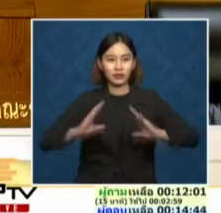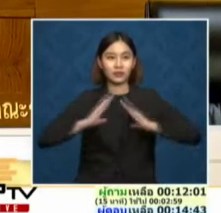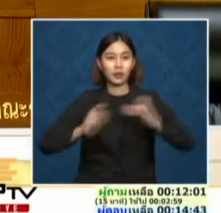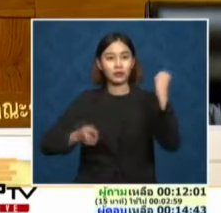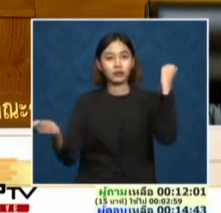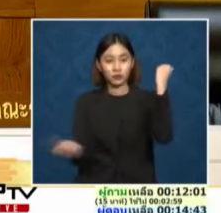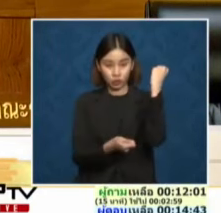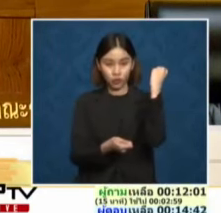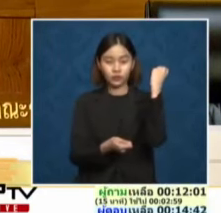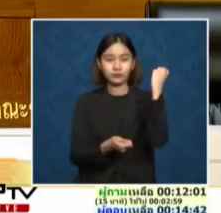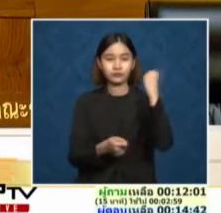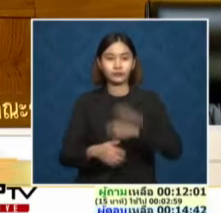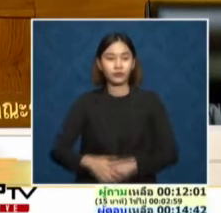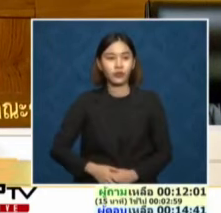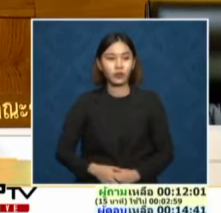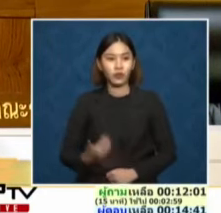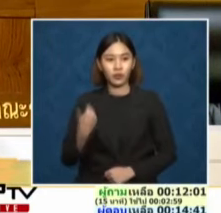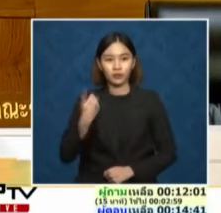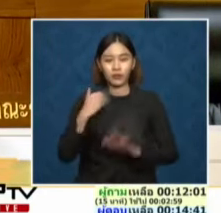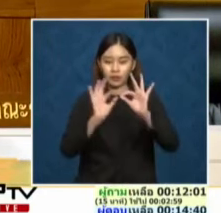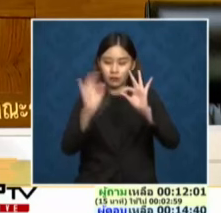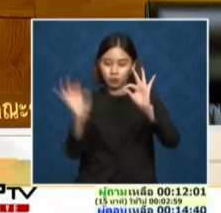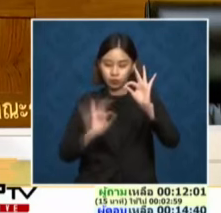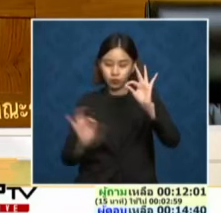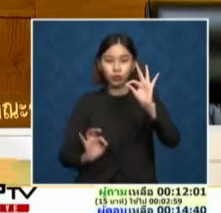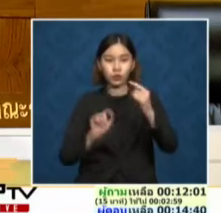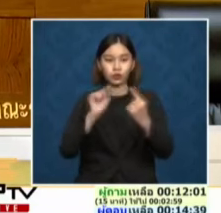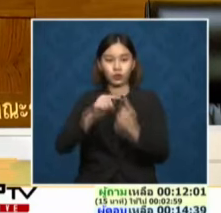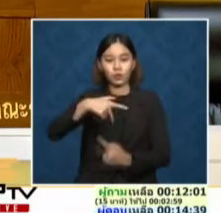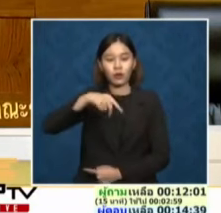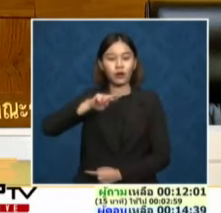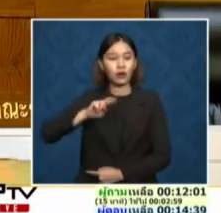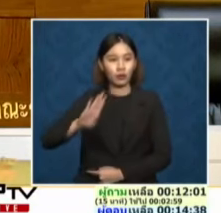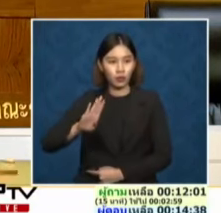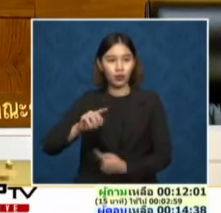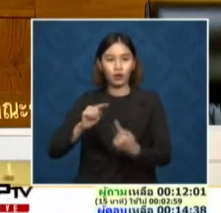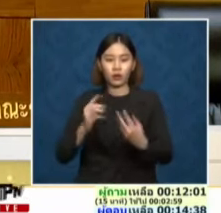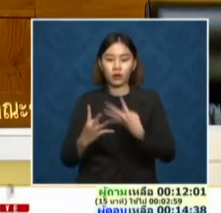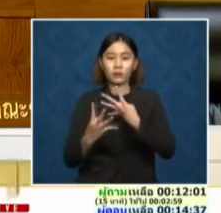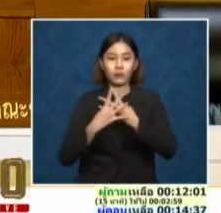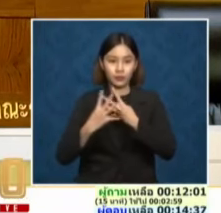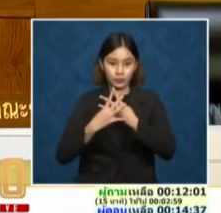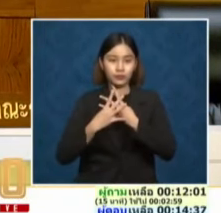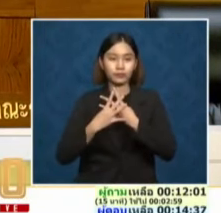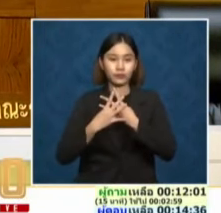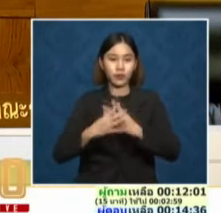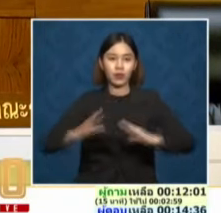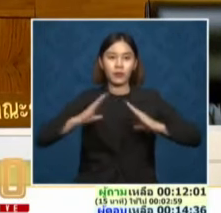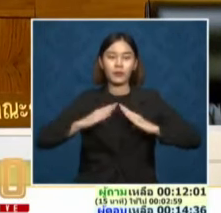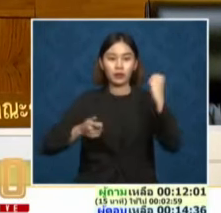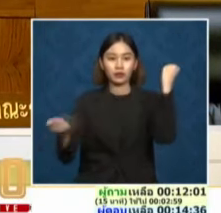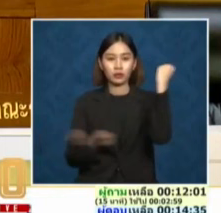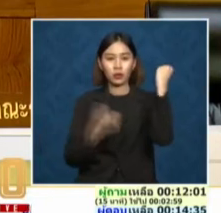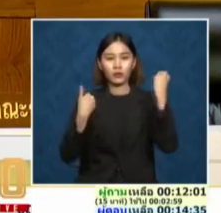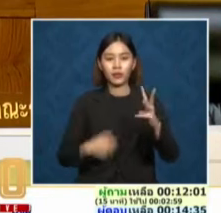280,000คนให้เหลือ8คนกระบวนการที่คัดมาเหลือ8คนนั้นเนี่ยผมถามว่าเป็นกระบวนการอย่างไรเข้าหลักเกณฑ์ข้อ